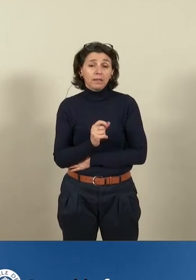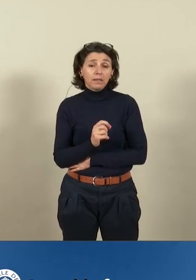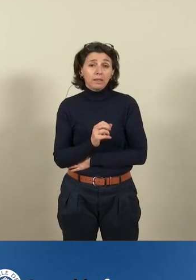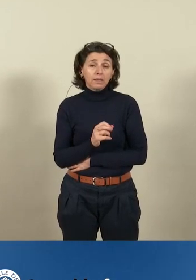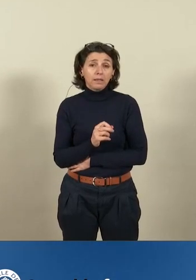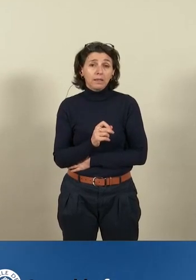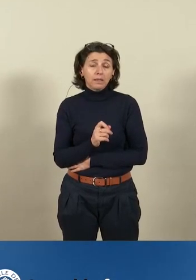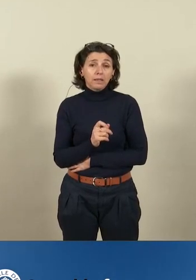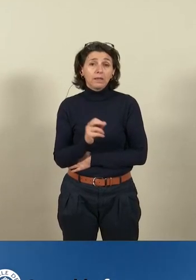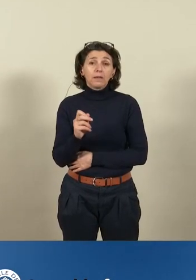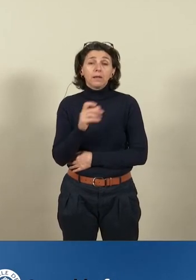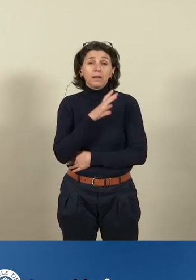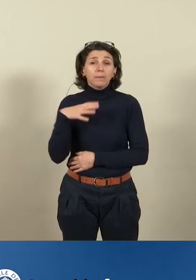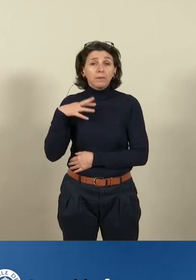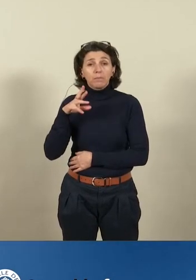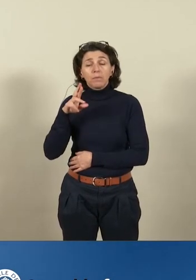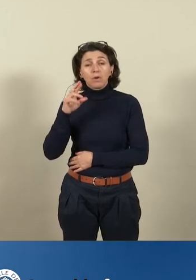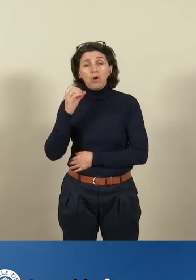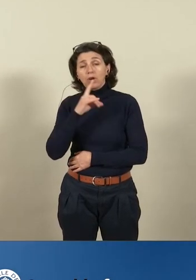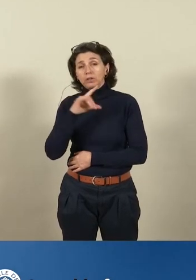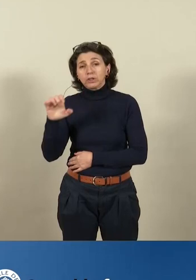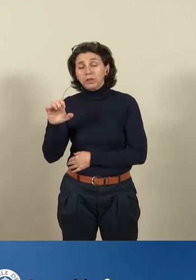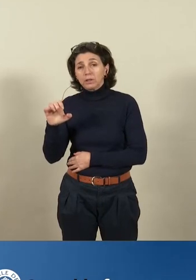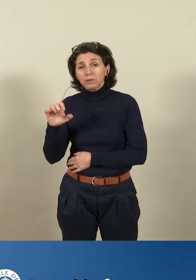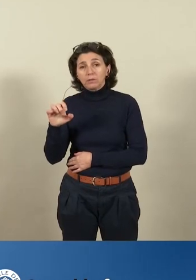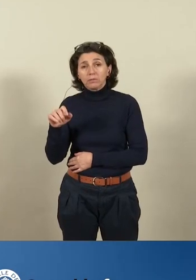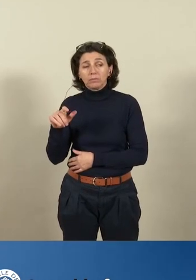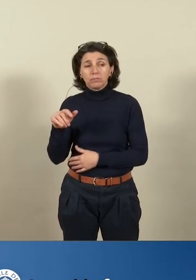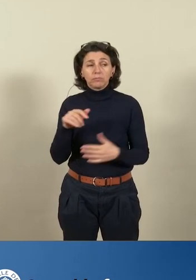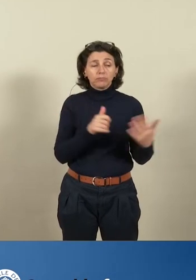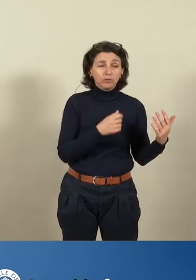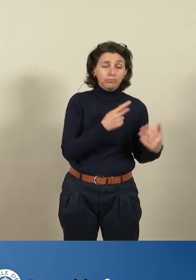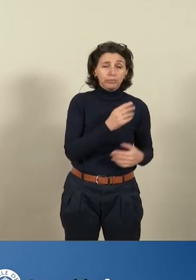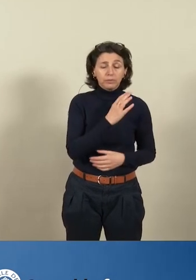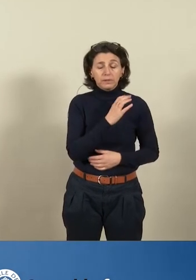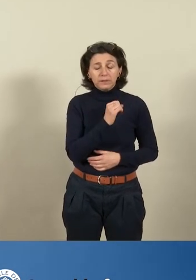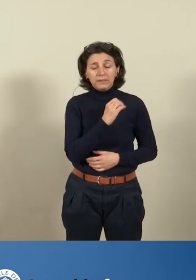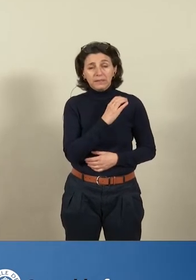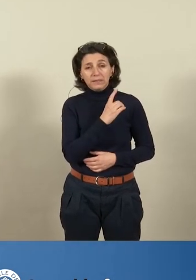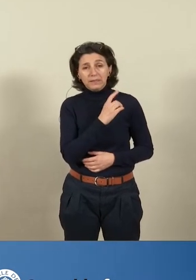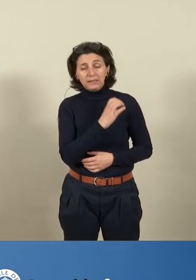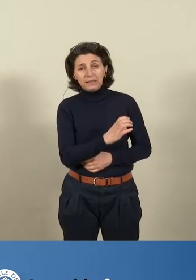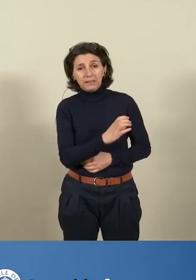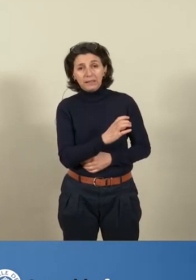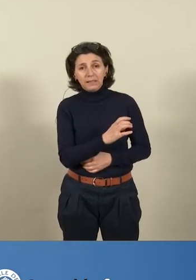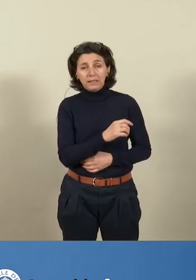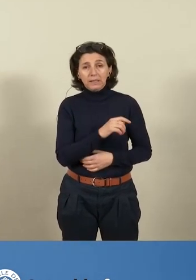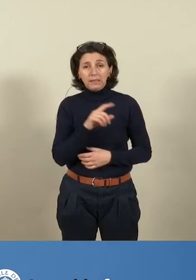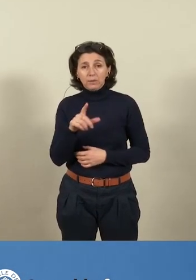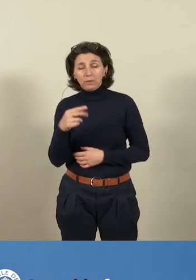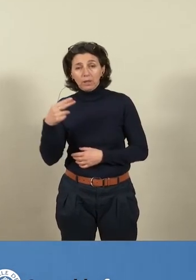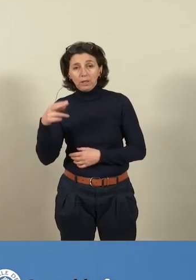y a madame roche les 6 d'osddc et les deux de